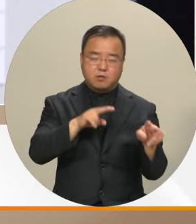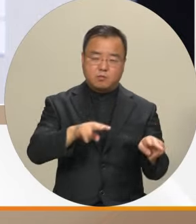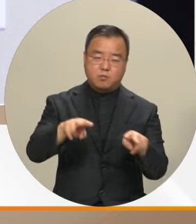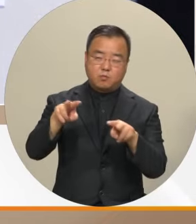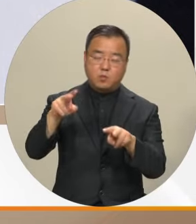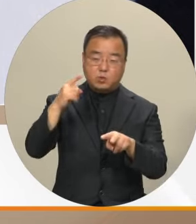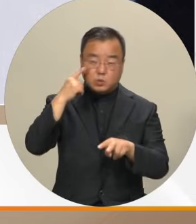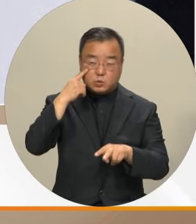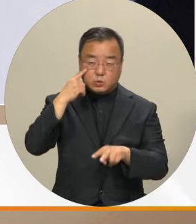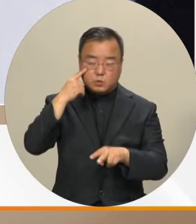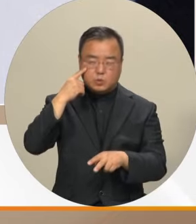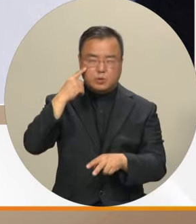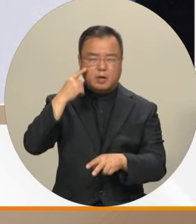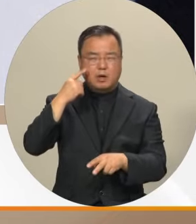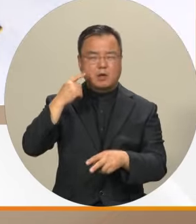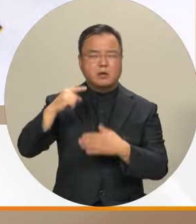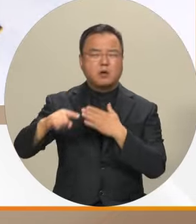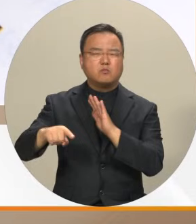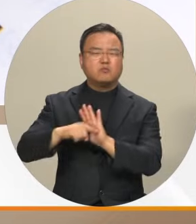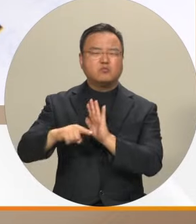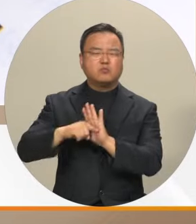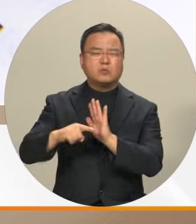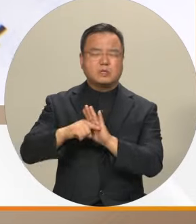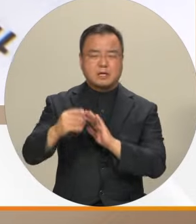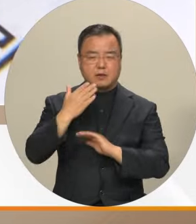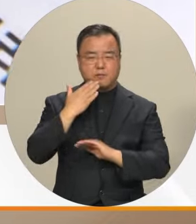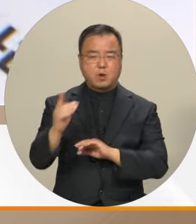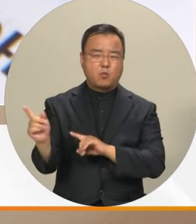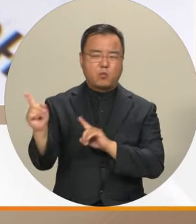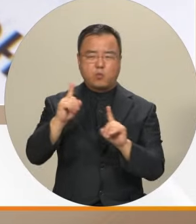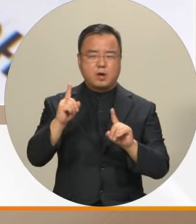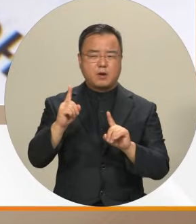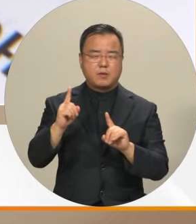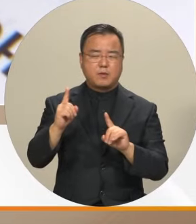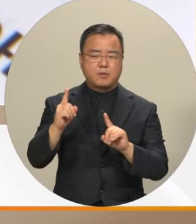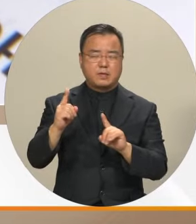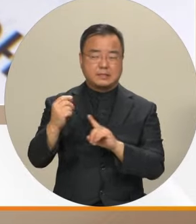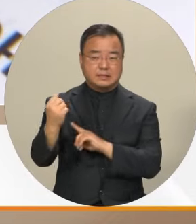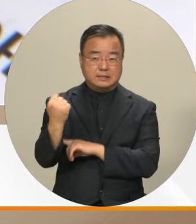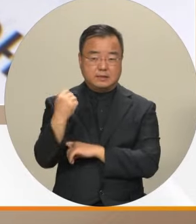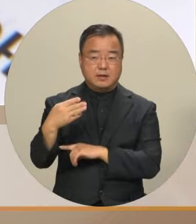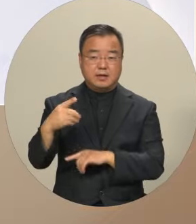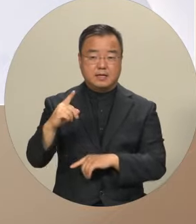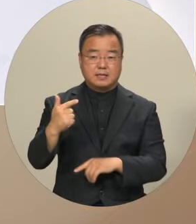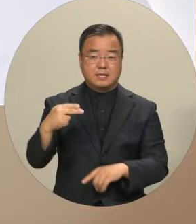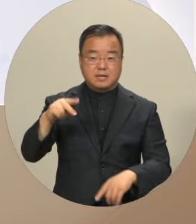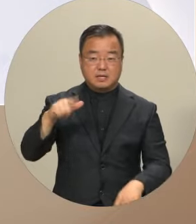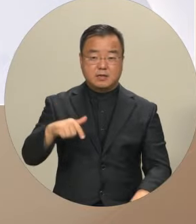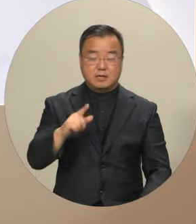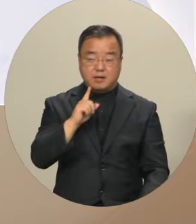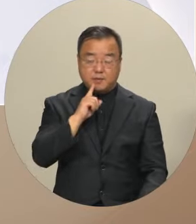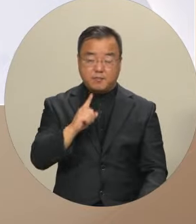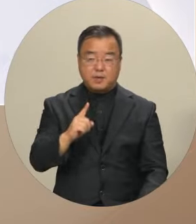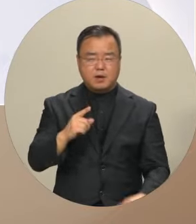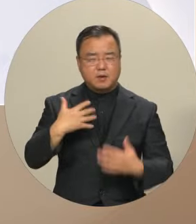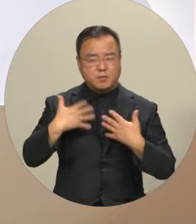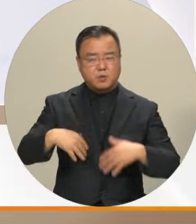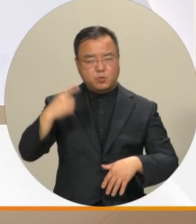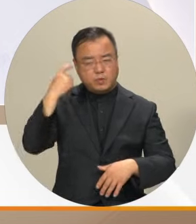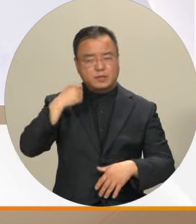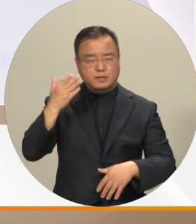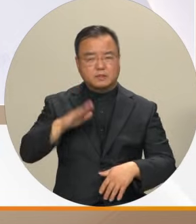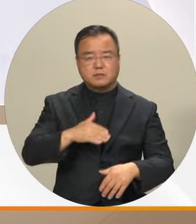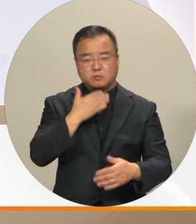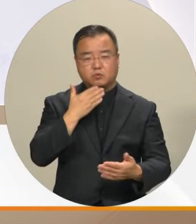부정적으로 로 바뀌는이 회복 탄력이라고는 하지만 요즘 같은 시기에 사실 되게 중요하거든요